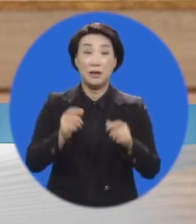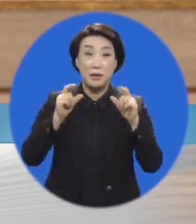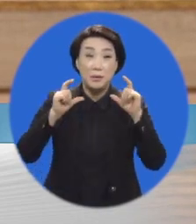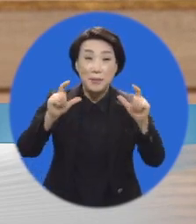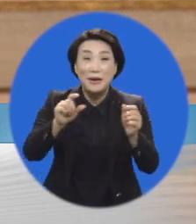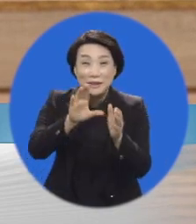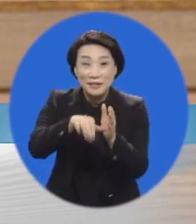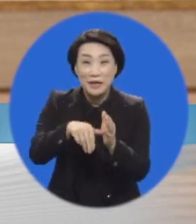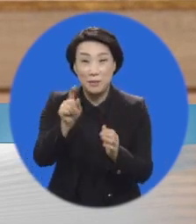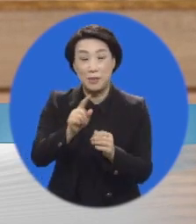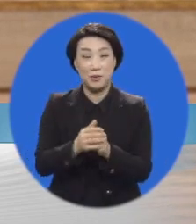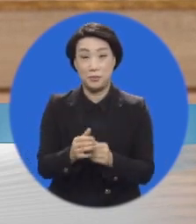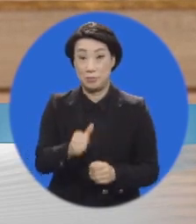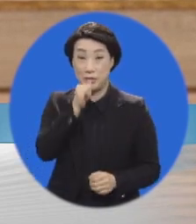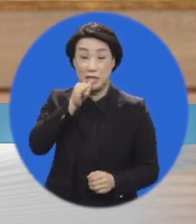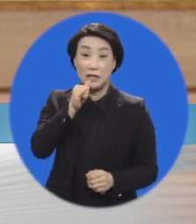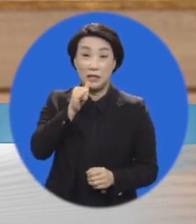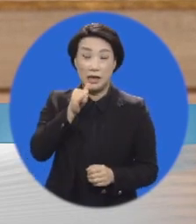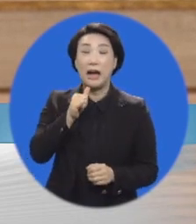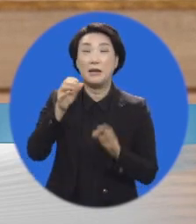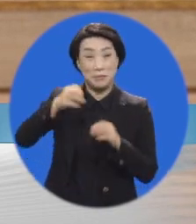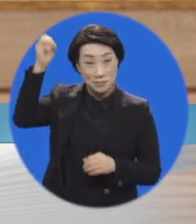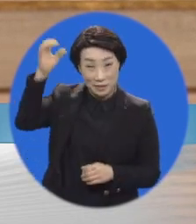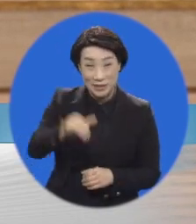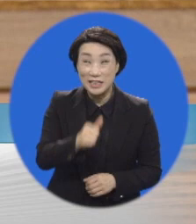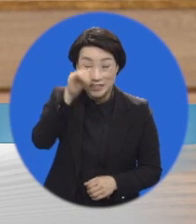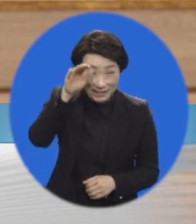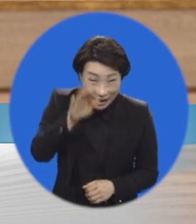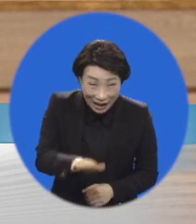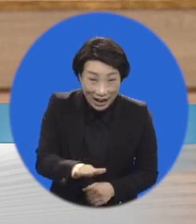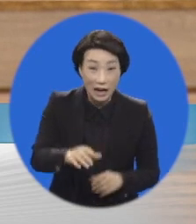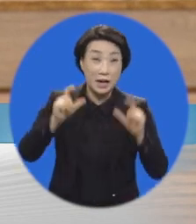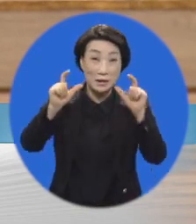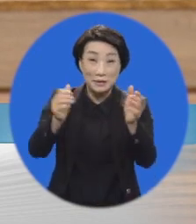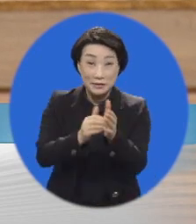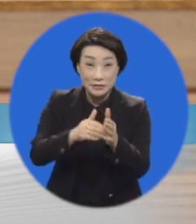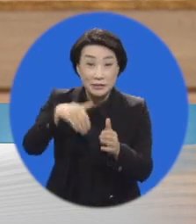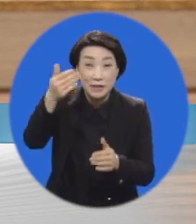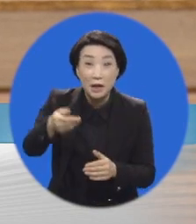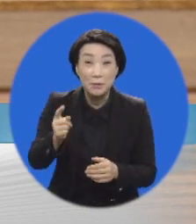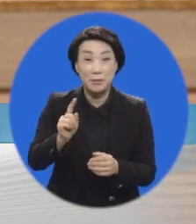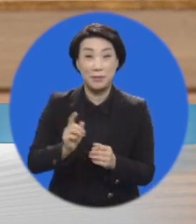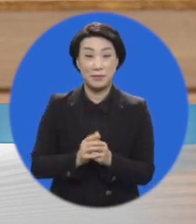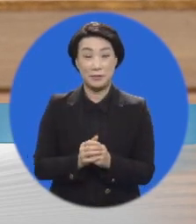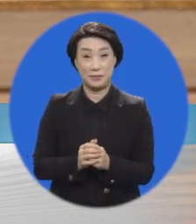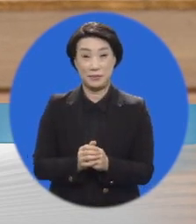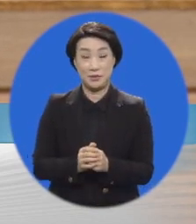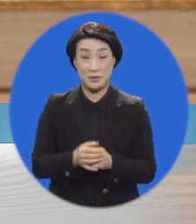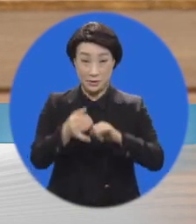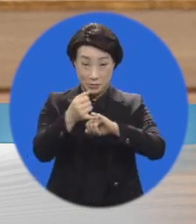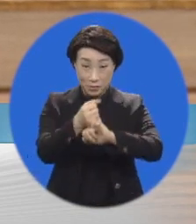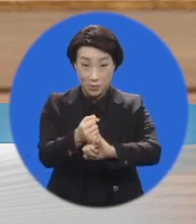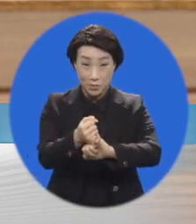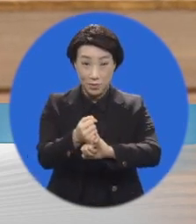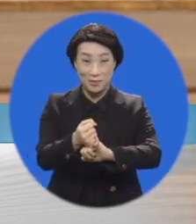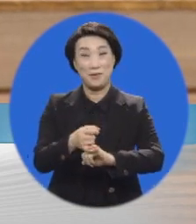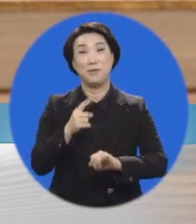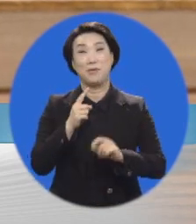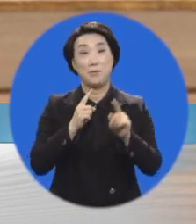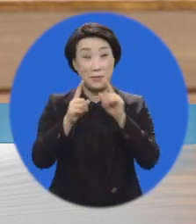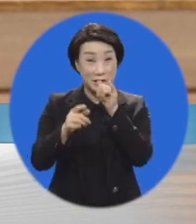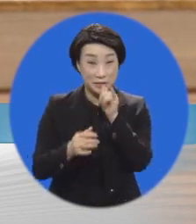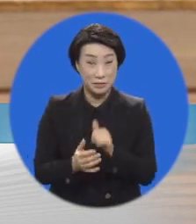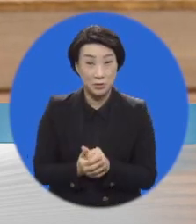말씀하실 때 빛이 있으라 하시고 그 다음에 꼭 하신